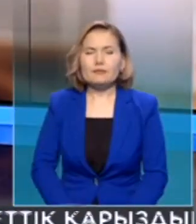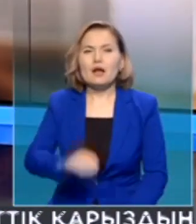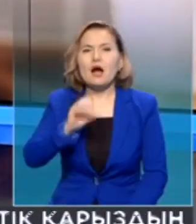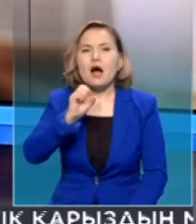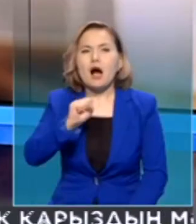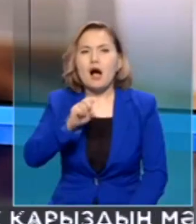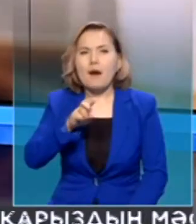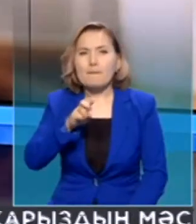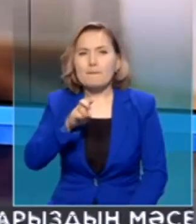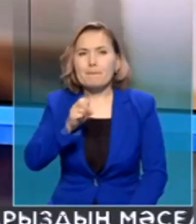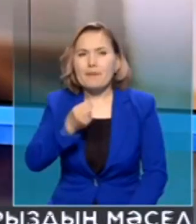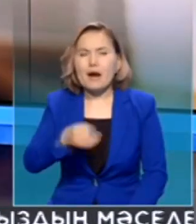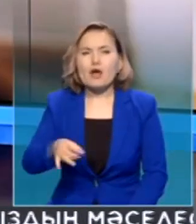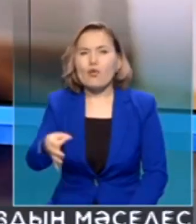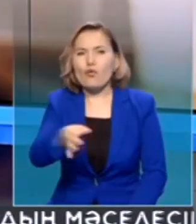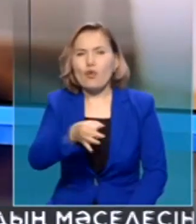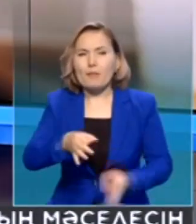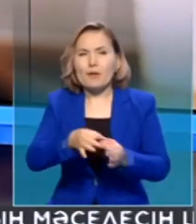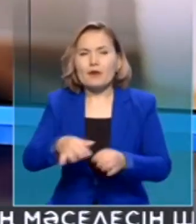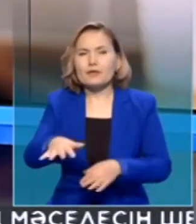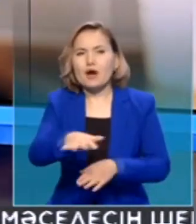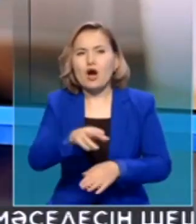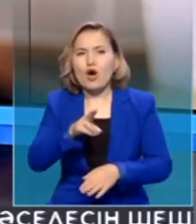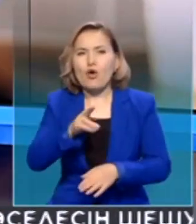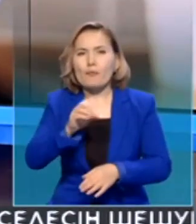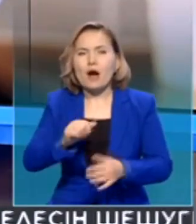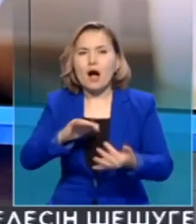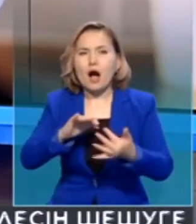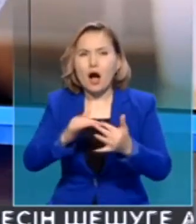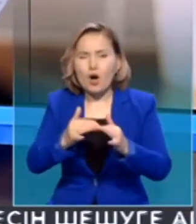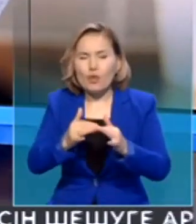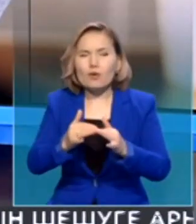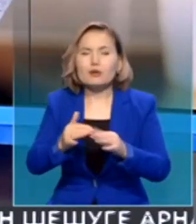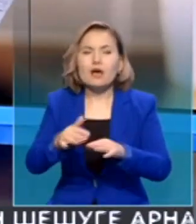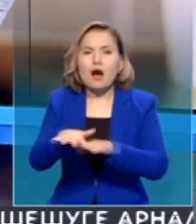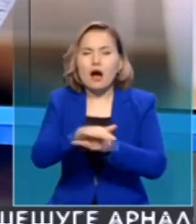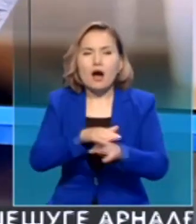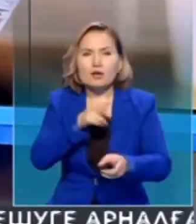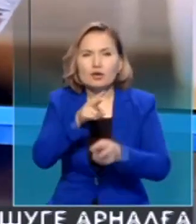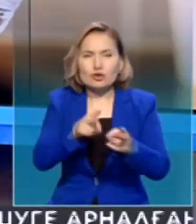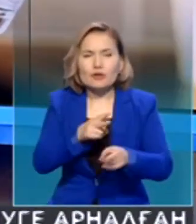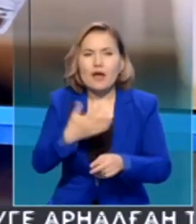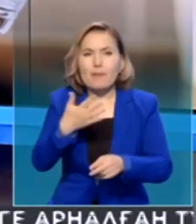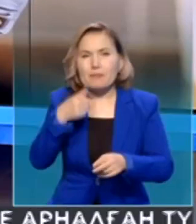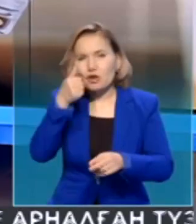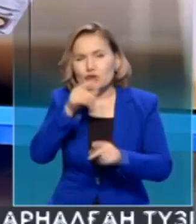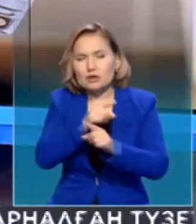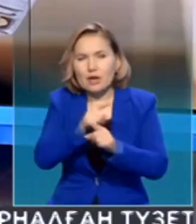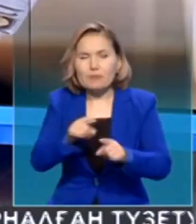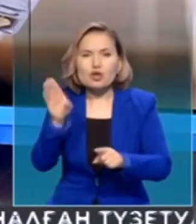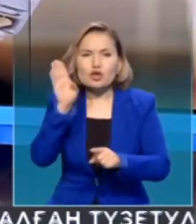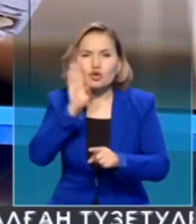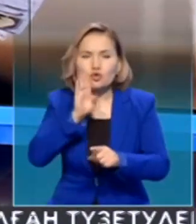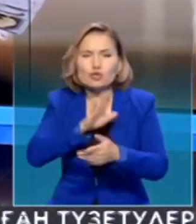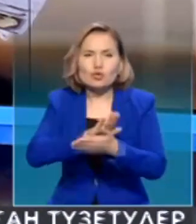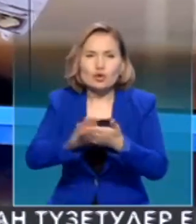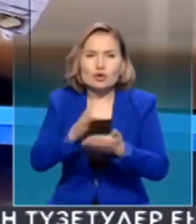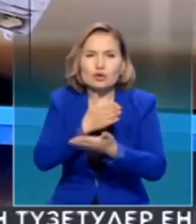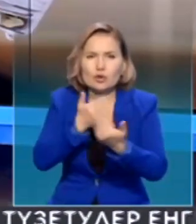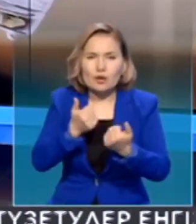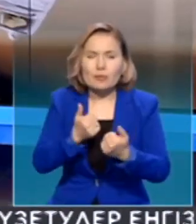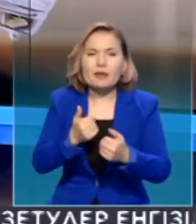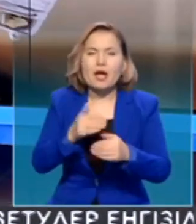Абай облысының Аягөз ауданындағы Қопа ауылында халық 5 жылдан бері таза ауыз суды күтіп отыр. Қыруар қаржы